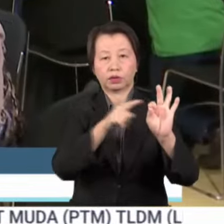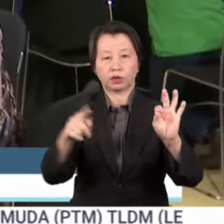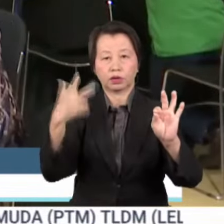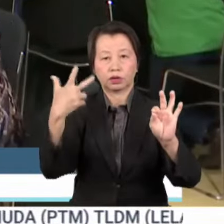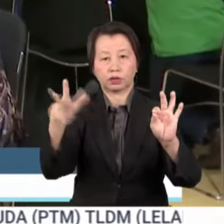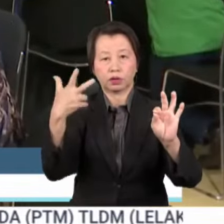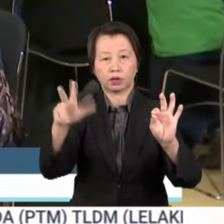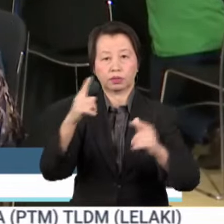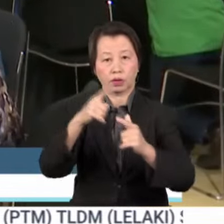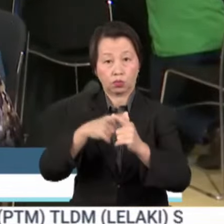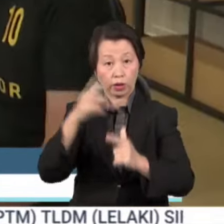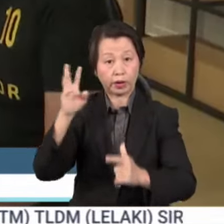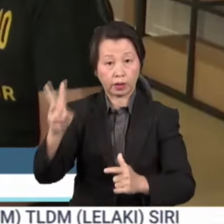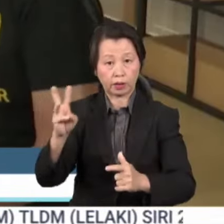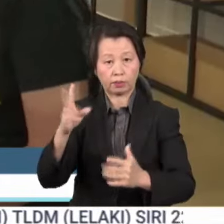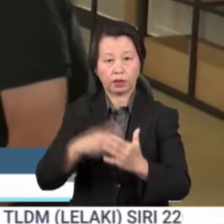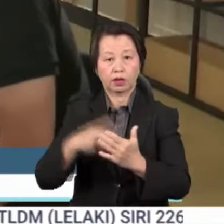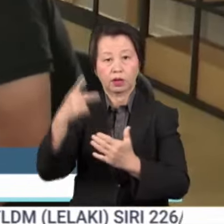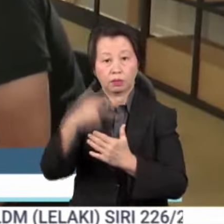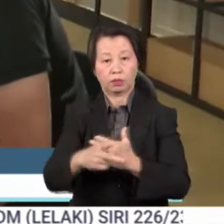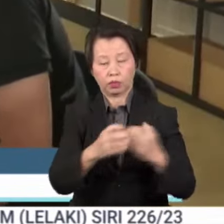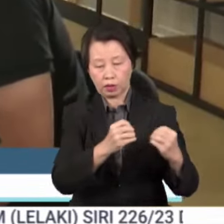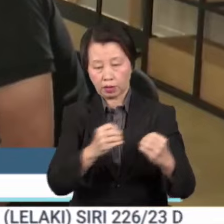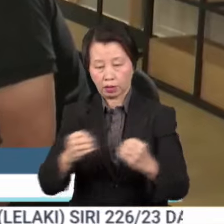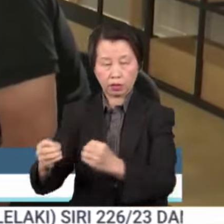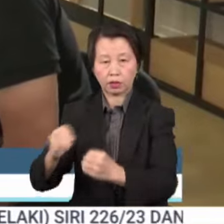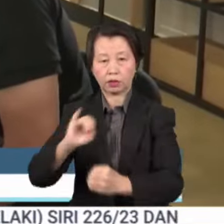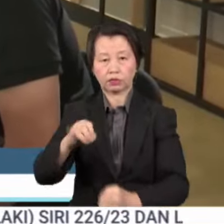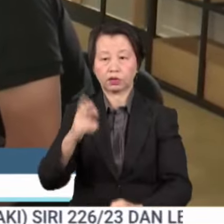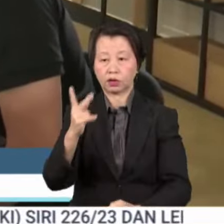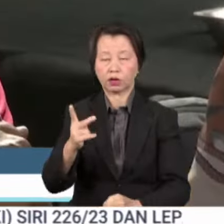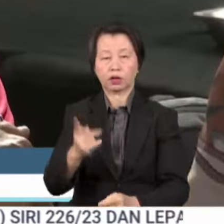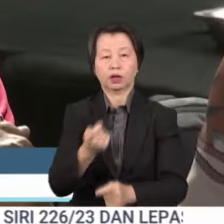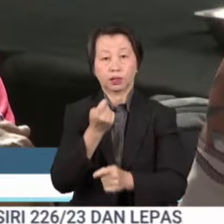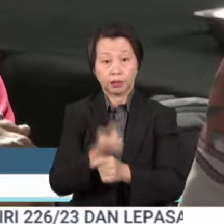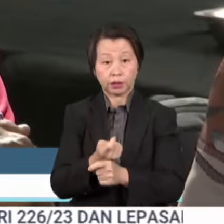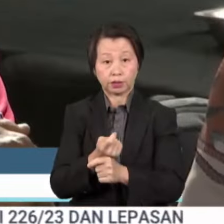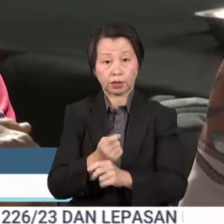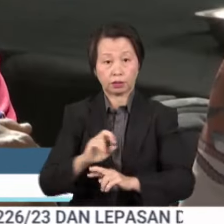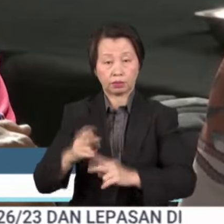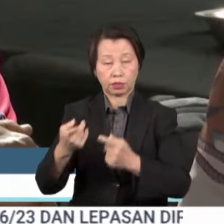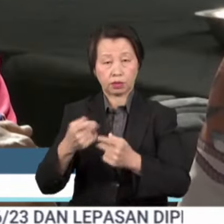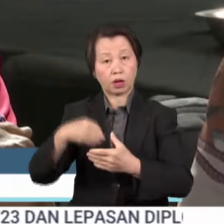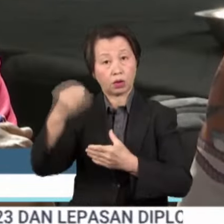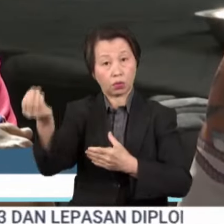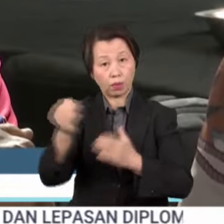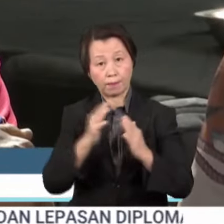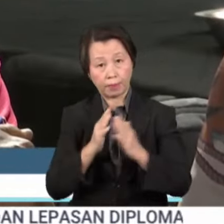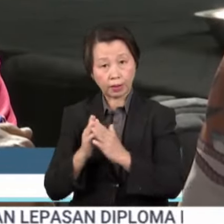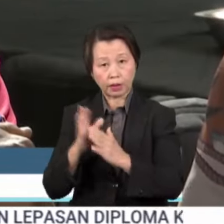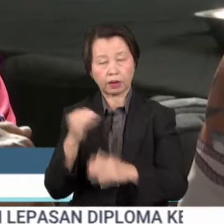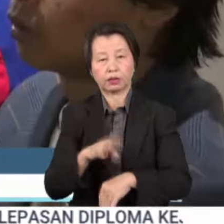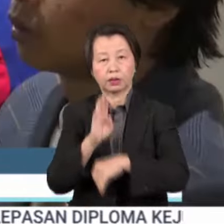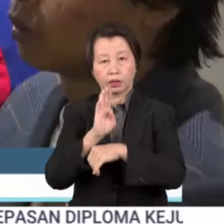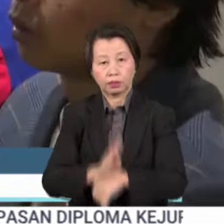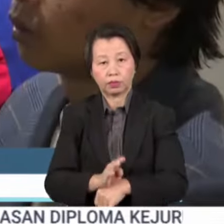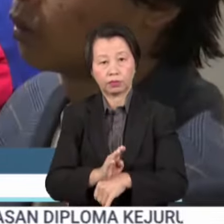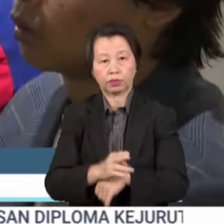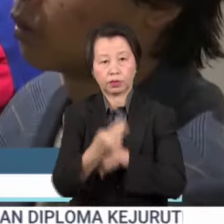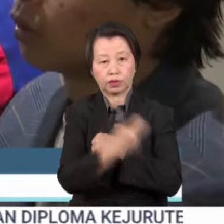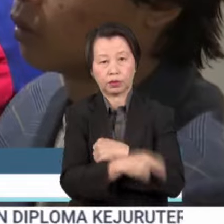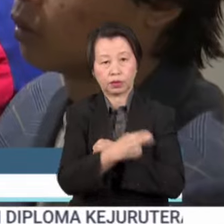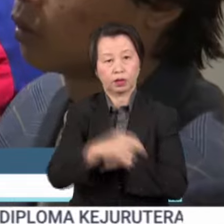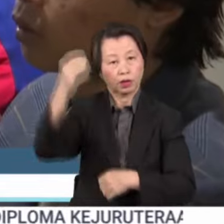hingga 13 Jun. Program Anjuran Jawatan Kuasa Tetap Pembangunan Luar Bandar dan Kebudayaan Negeri Selangor